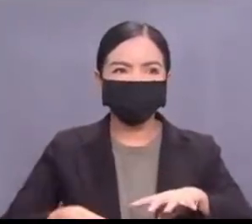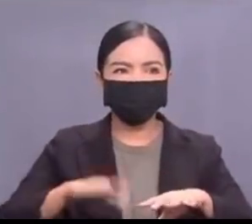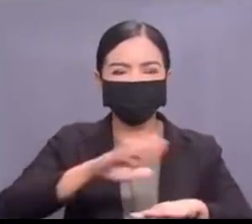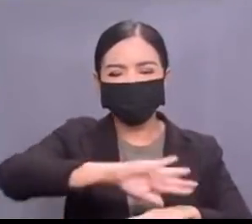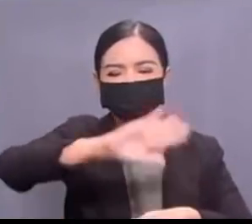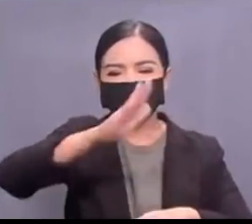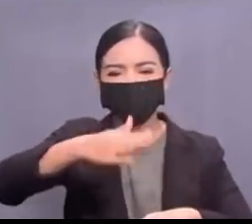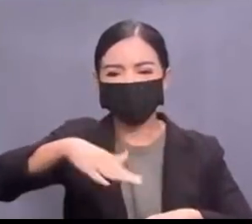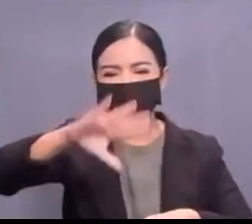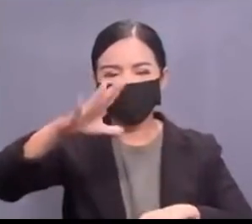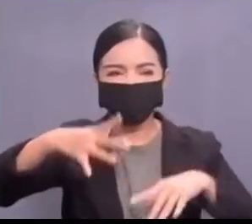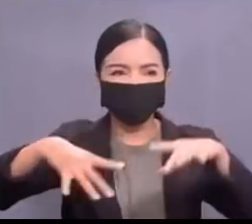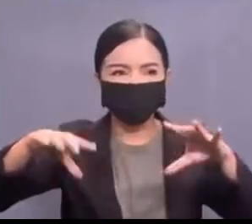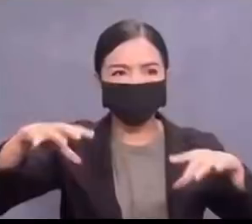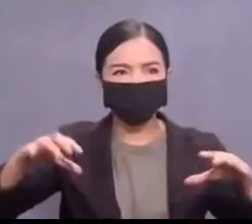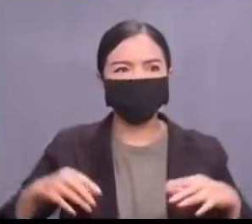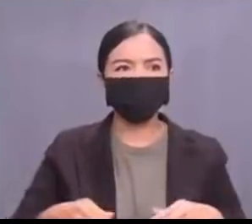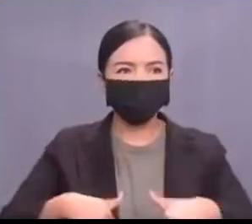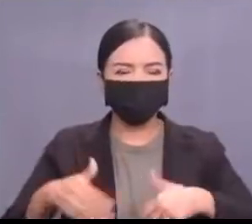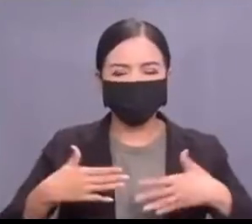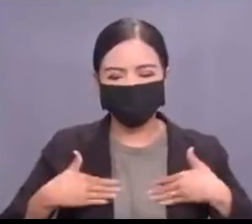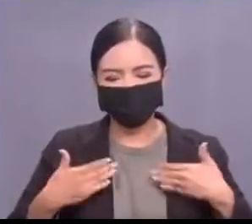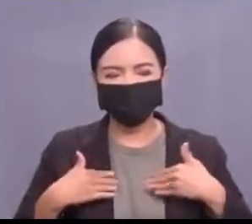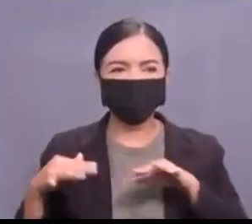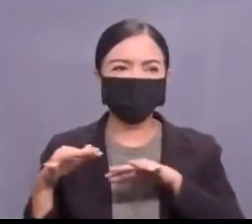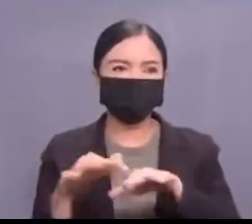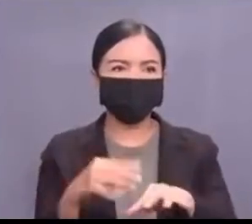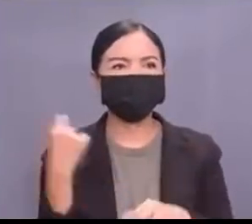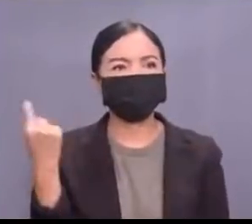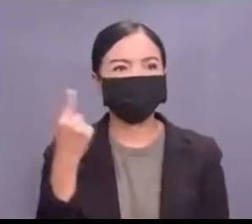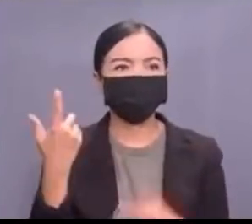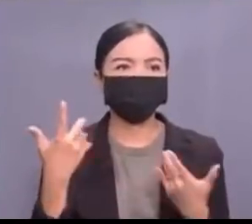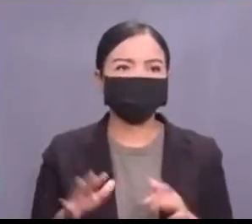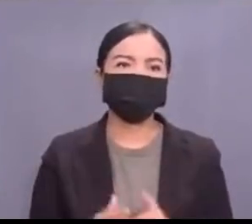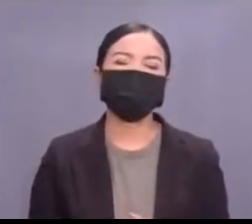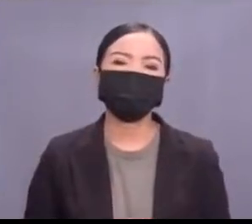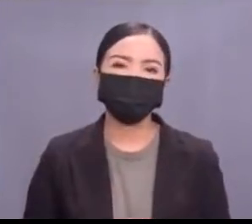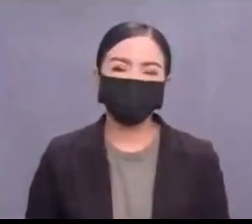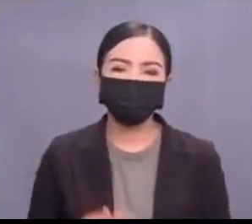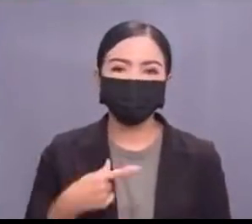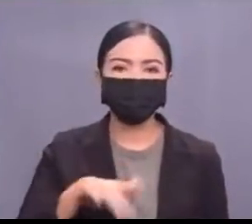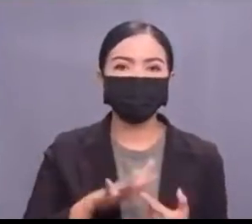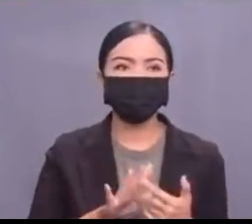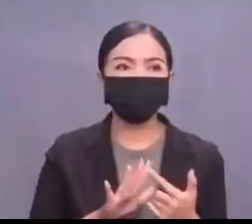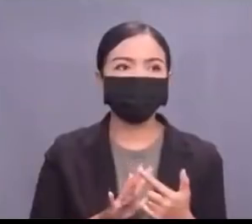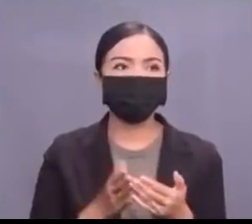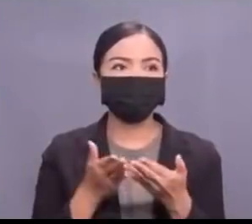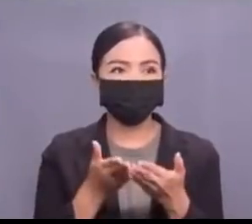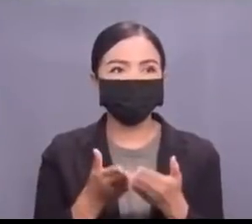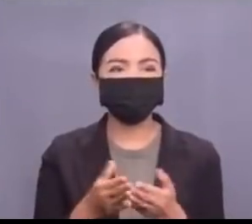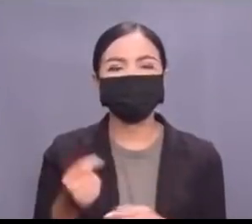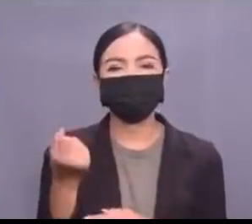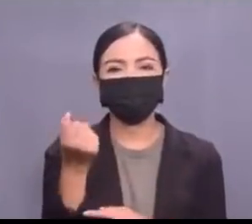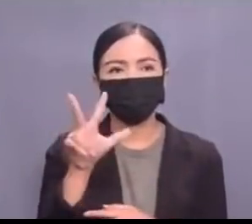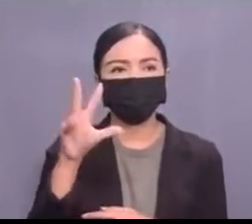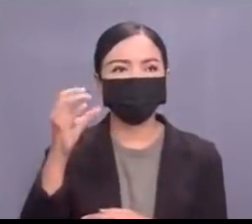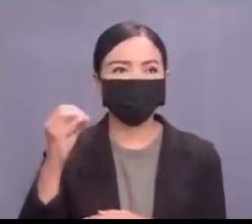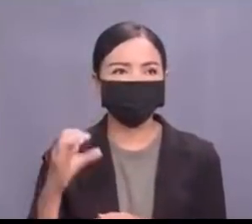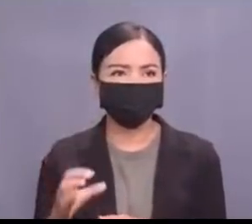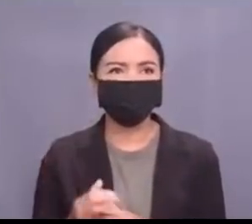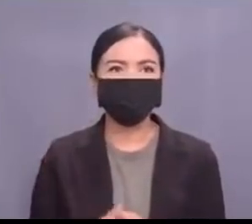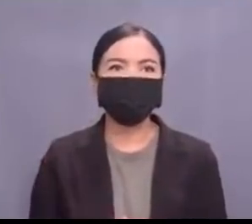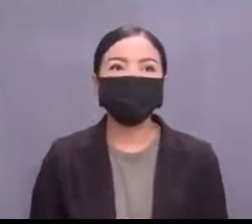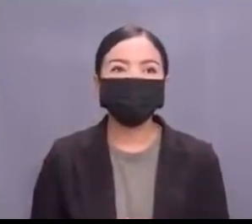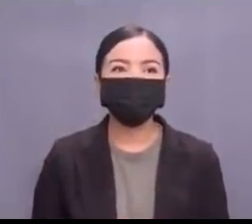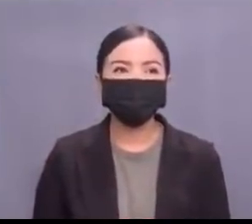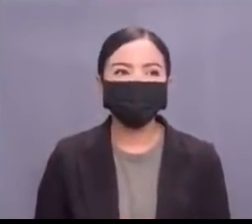ชาวบ้านก็แบบโอ้ยดีใจคนมาเที่ยวแล้วค่ะอุทยานแห่งชาติภูเรือ13องศานะรายงานอากาศเลย โอ้ยบรรยากาศเป็น